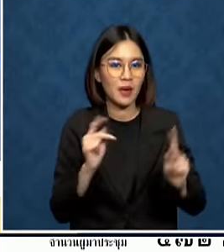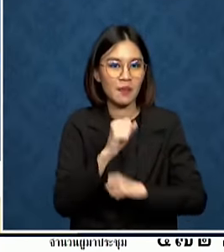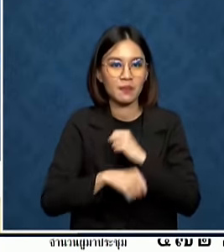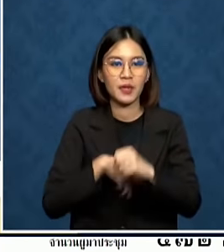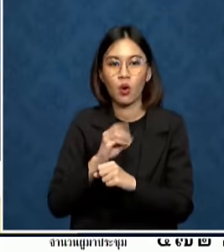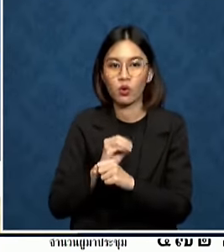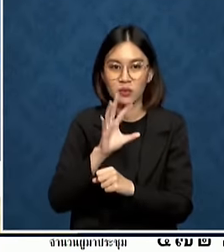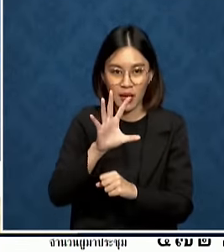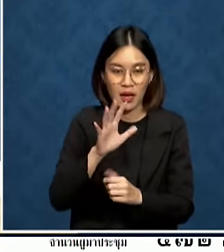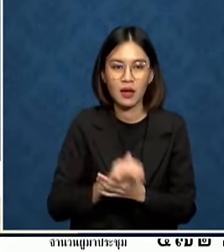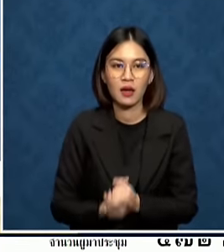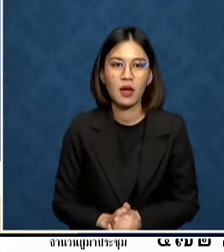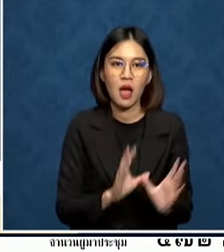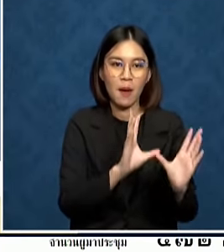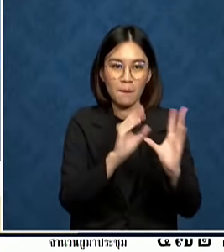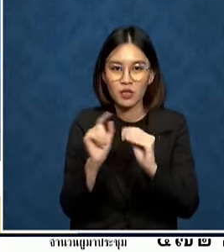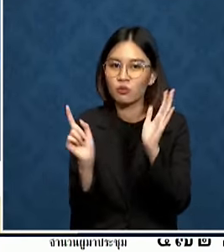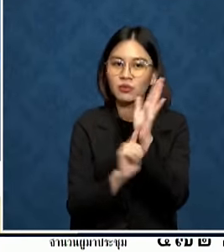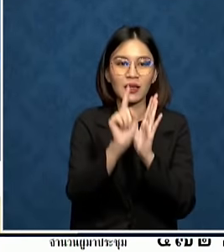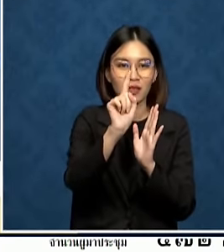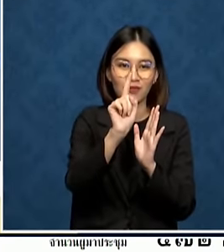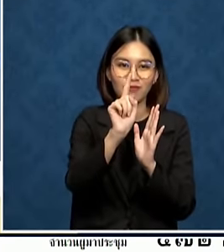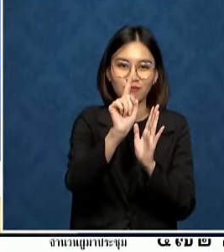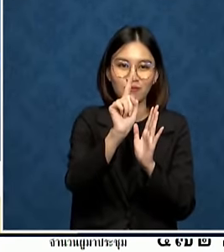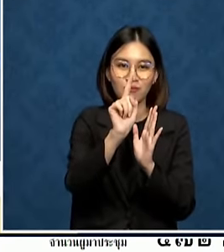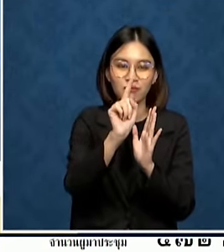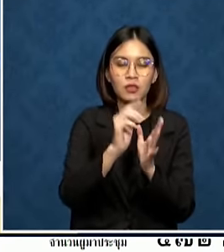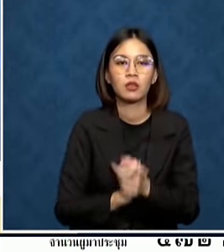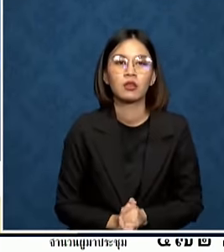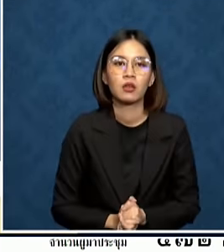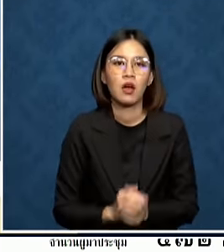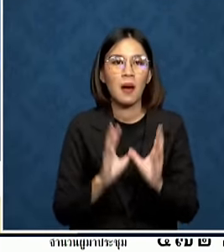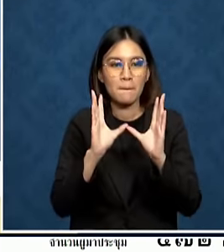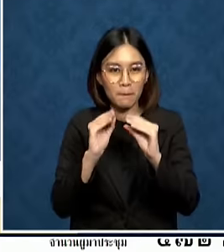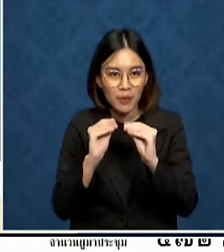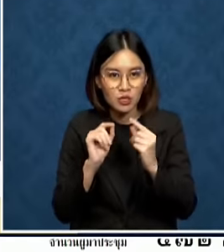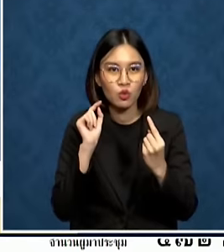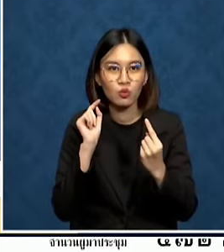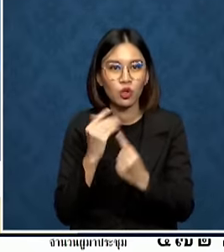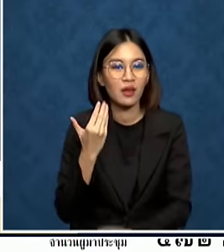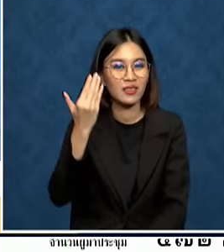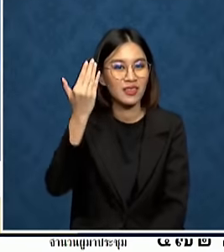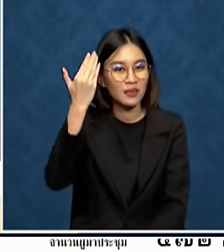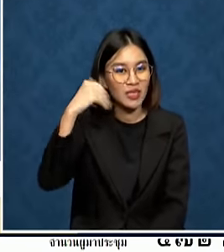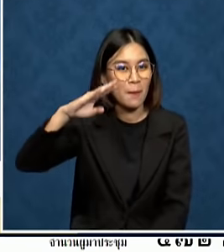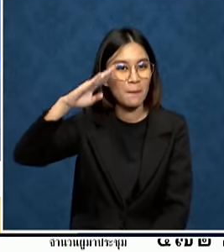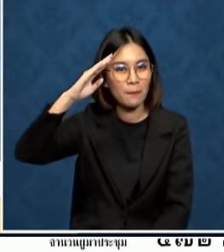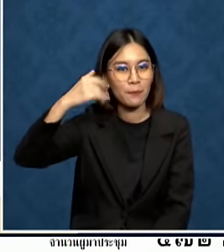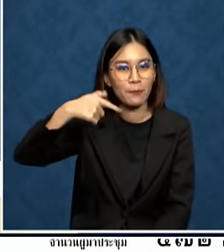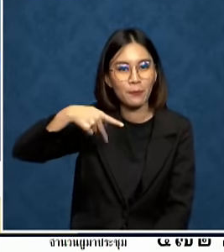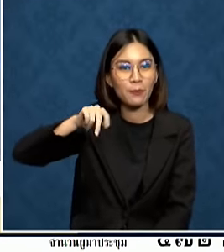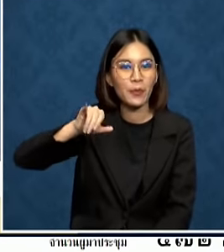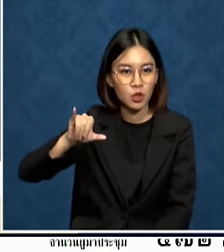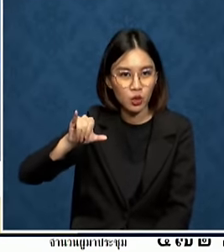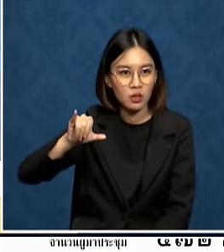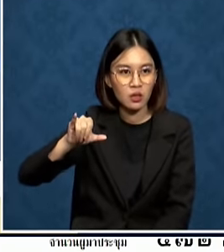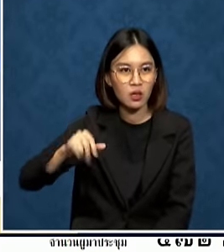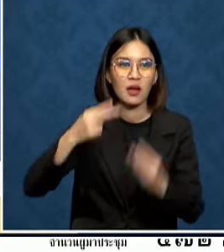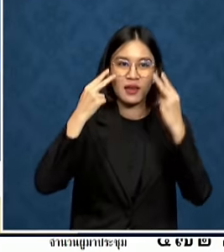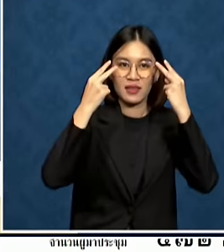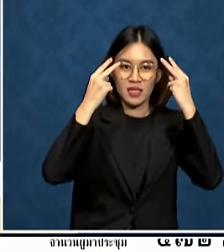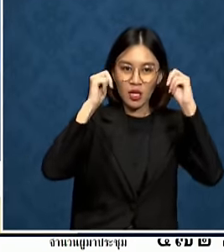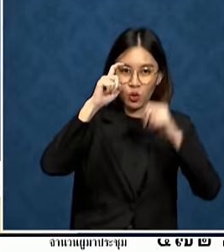65เพิ่งประชุมไปครั้งเดียวที่สำคัญคือประชุมไปสมัยลุงตู่สมัยท่านนายกเศรษฐา